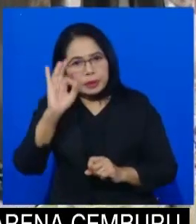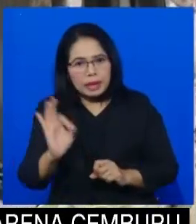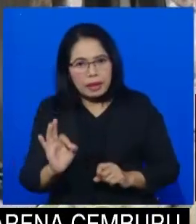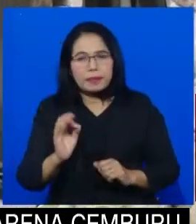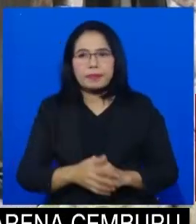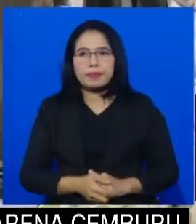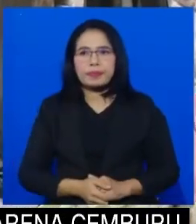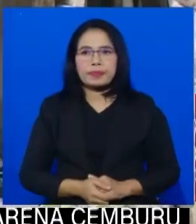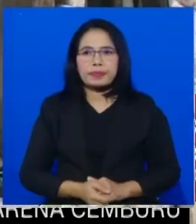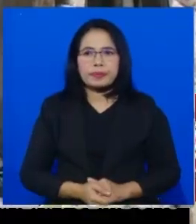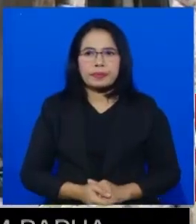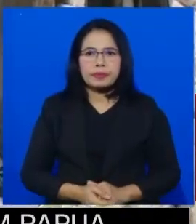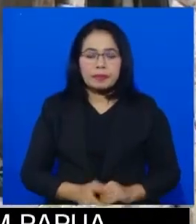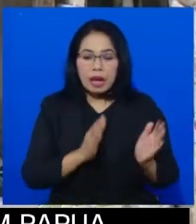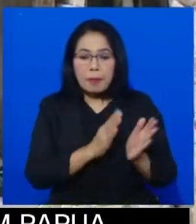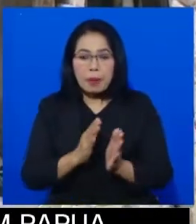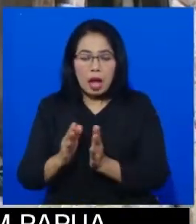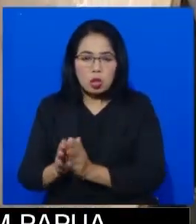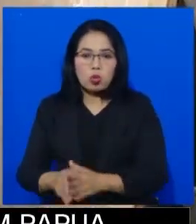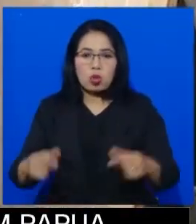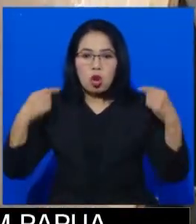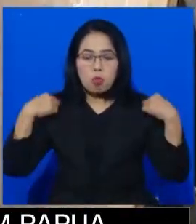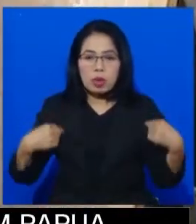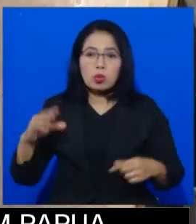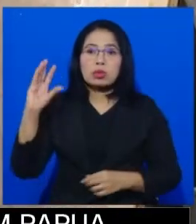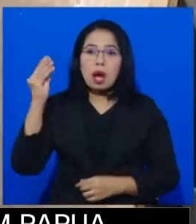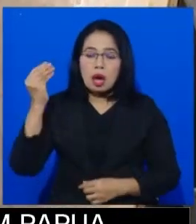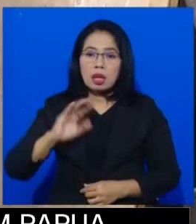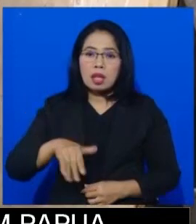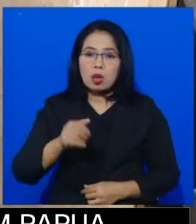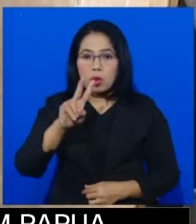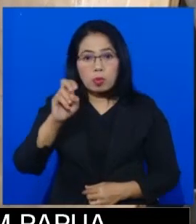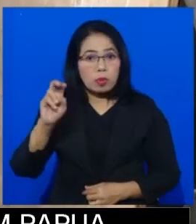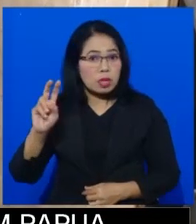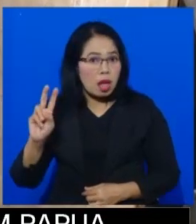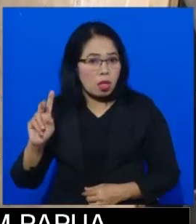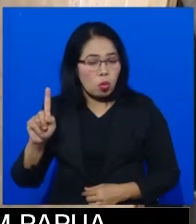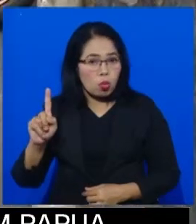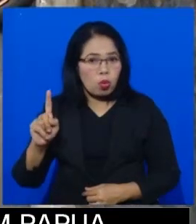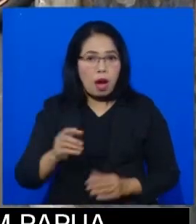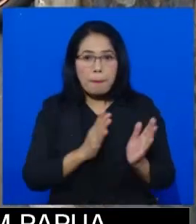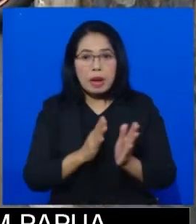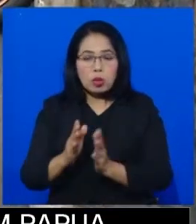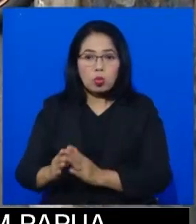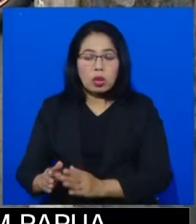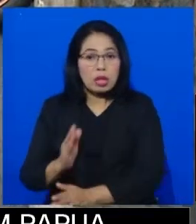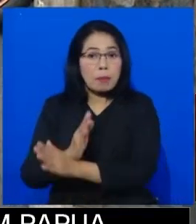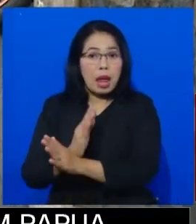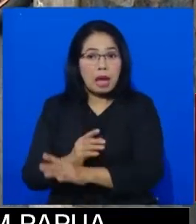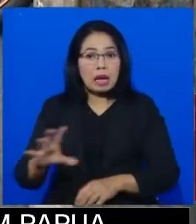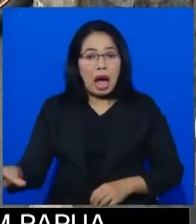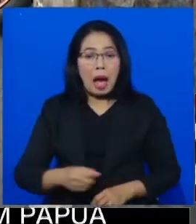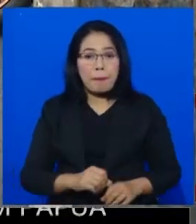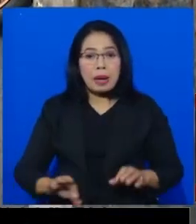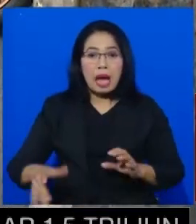Tertuang dalam Peraturan Gubernur DKI Jakarta Nomor 93 Tahun 2021, peraturan yang melarang pengambilan air tanah ini